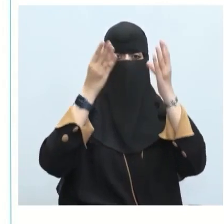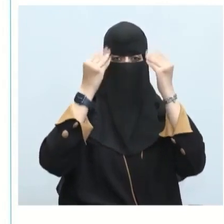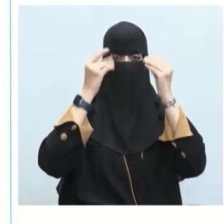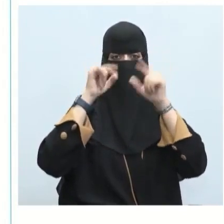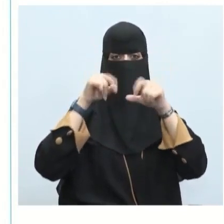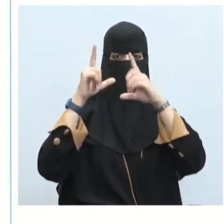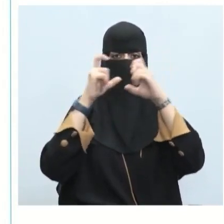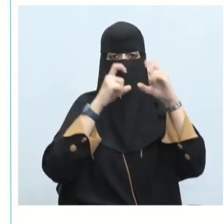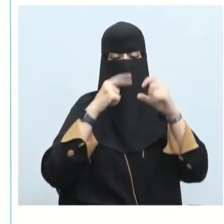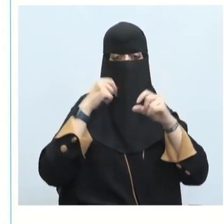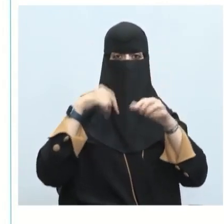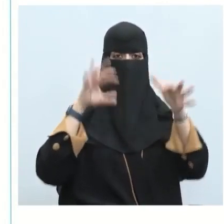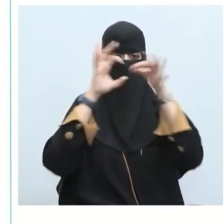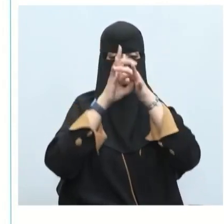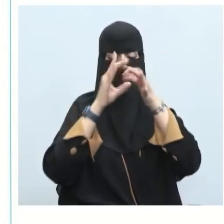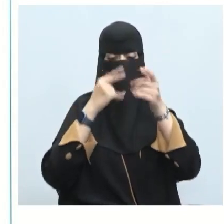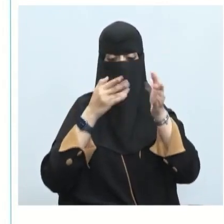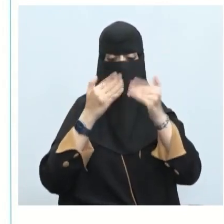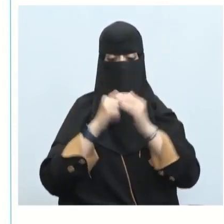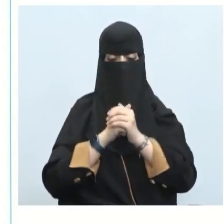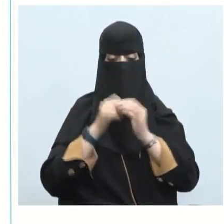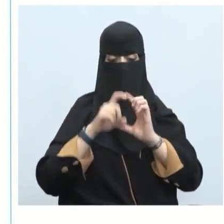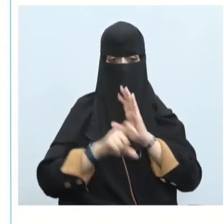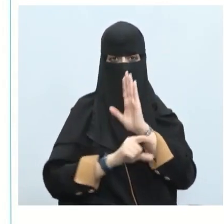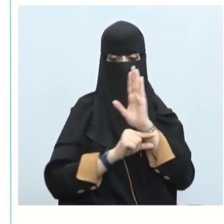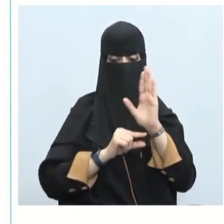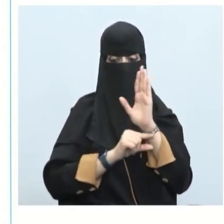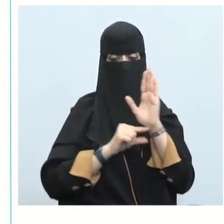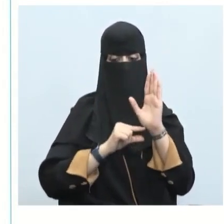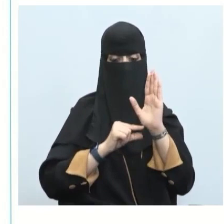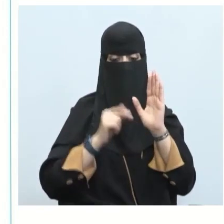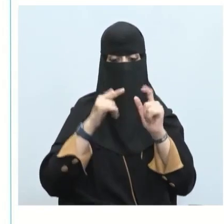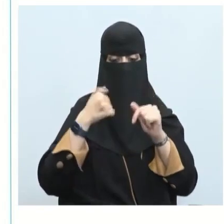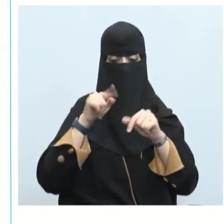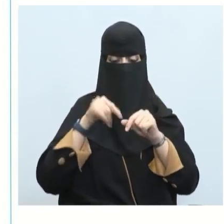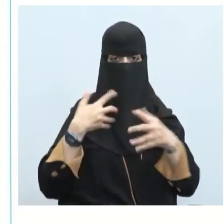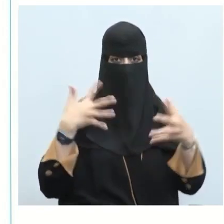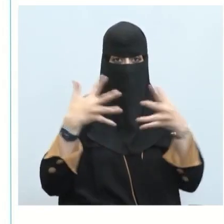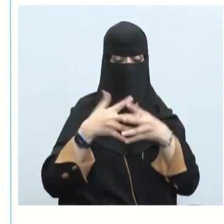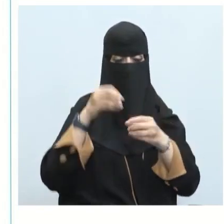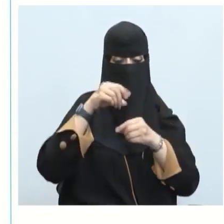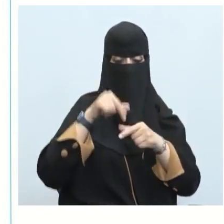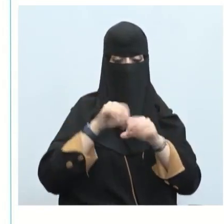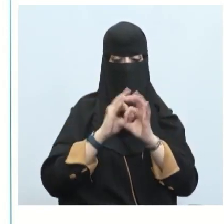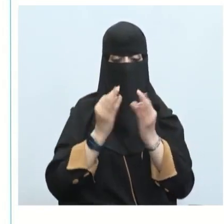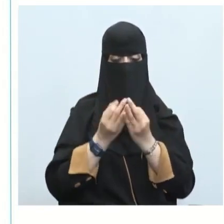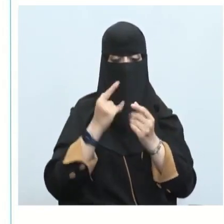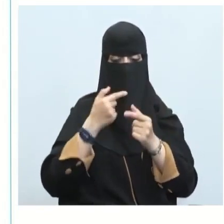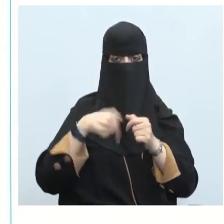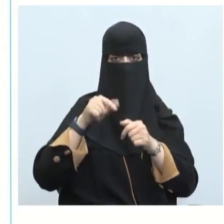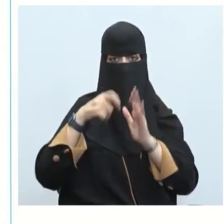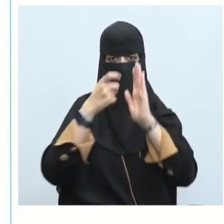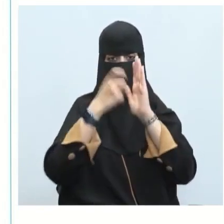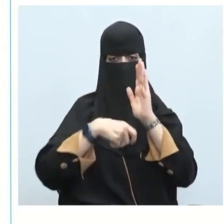الصور والروابط بالاضافه جزء يحتوي على المشاركات على سبيل المثال